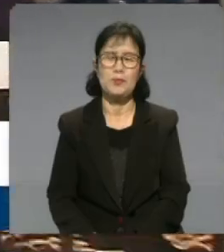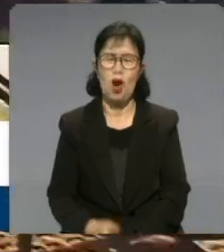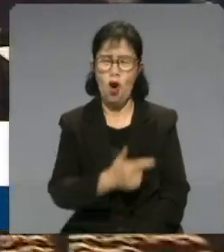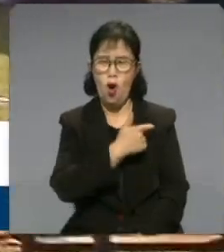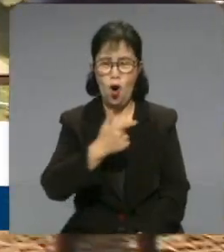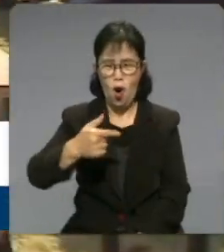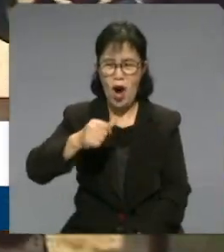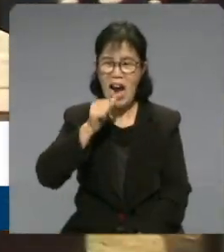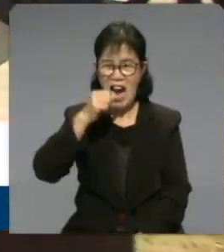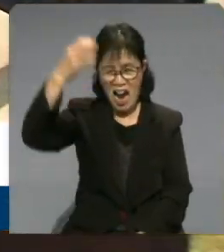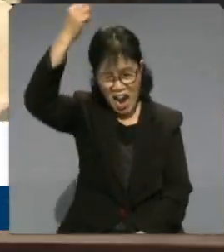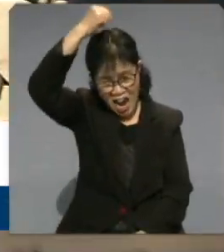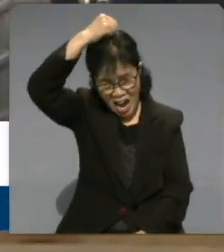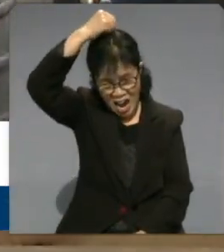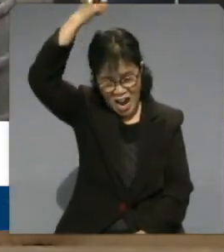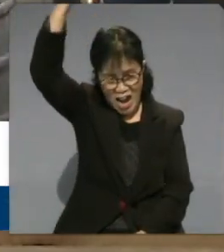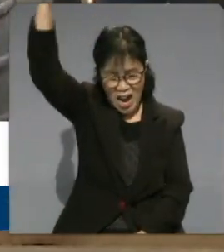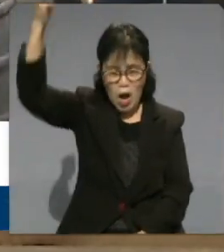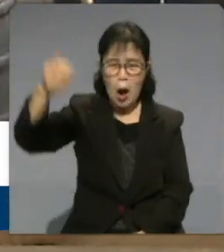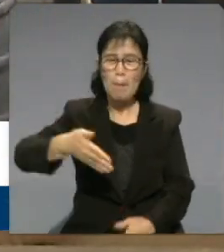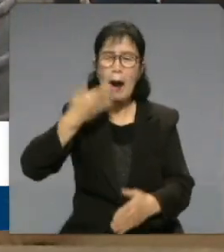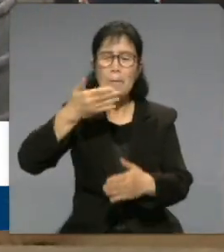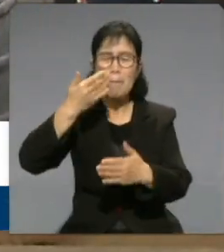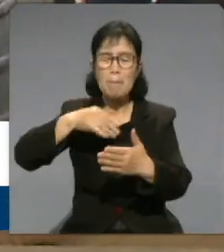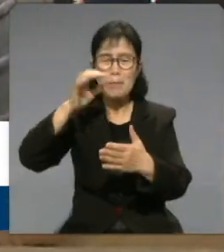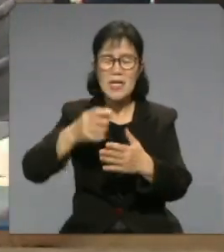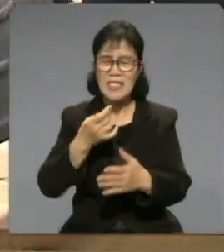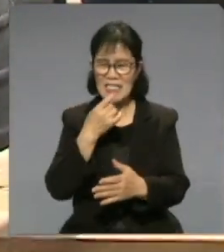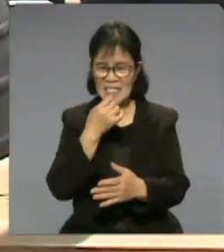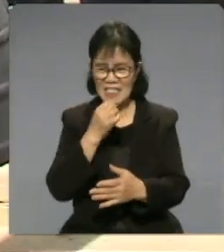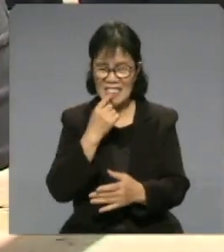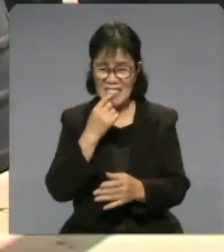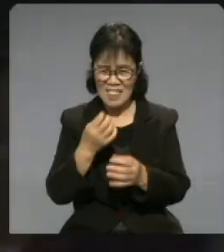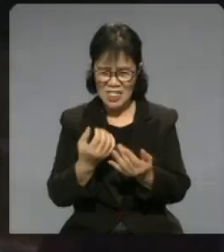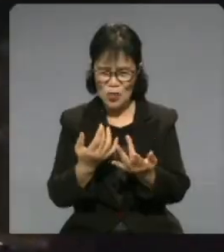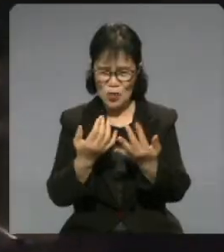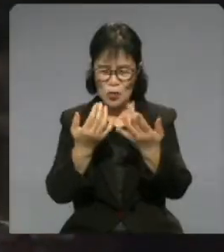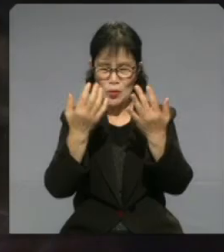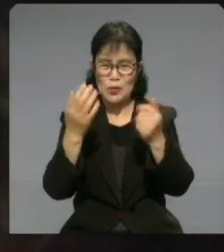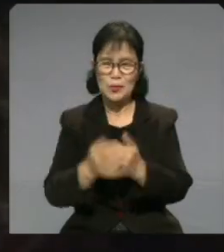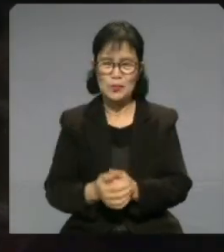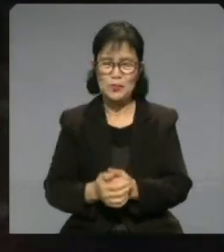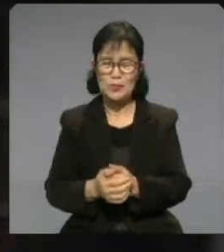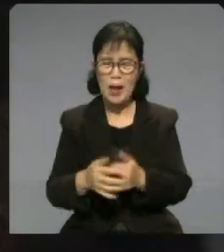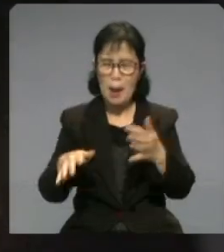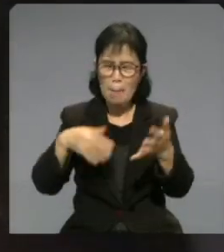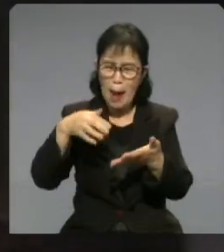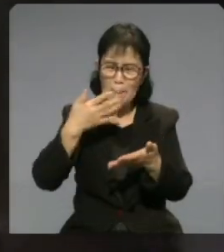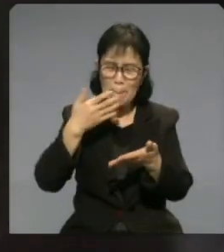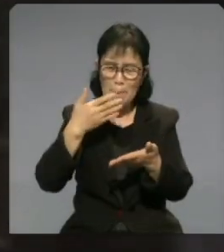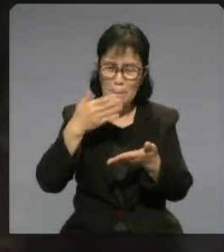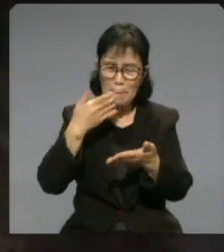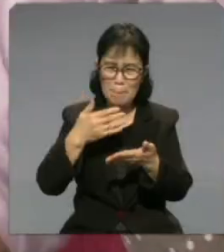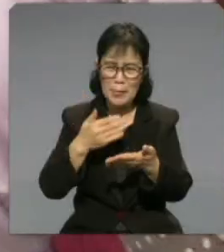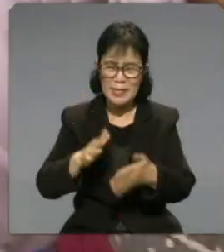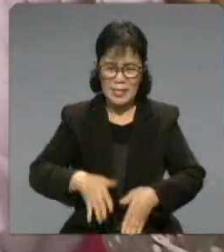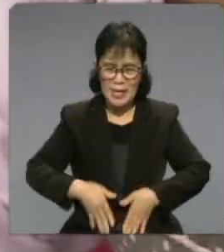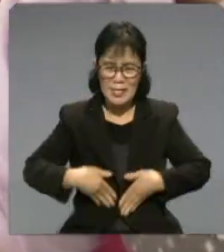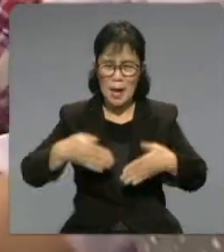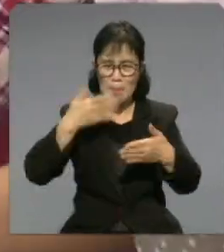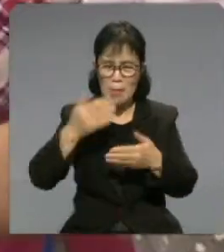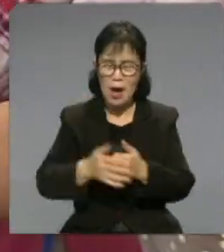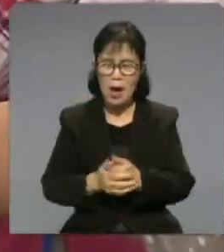초대형 가마솥 뚜껑이 열리고 갓 지은 밥에서 하얀 김이 솟아오릅니다. 고슬고슬 윤기가 도는 따뜻한